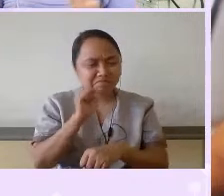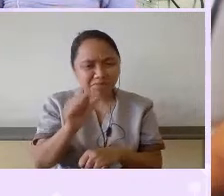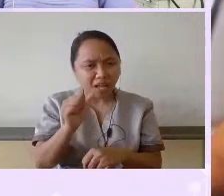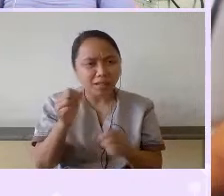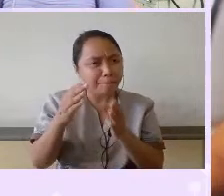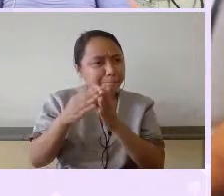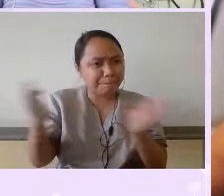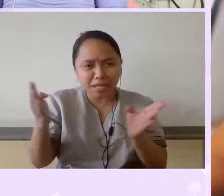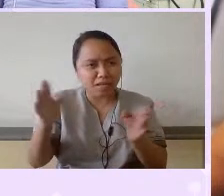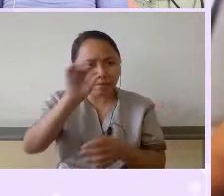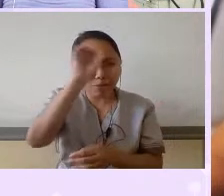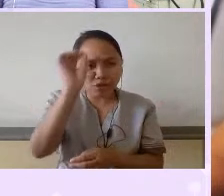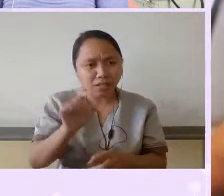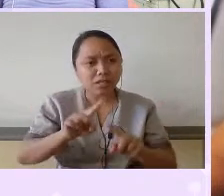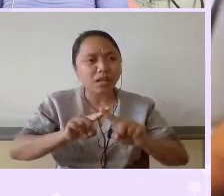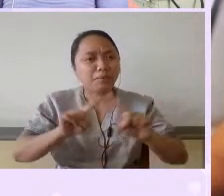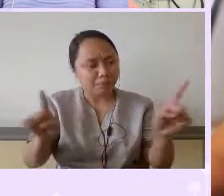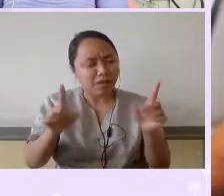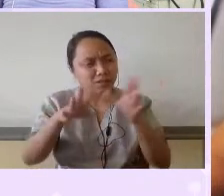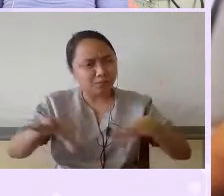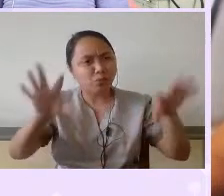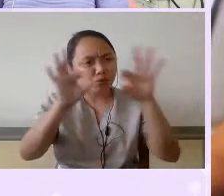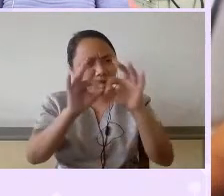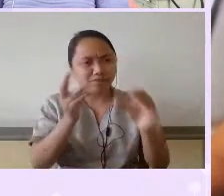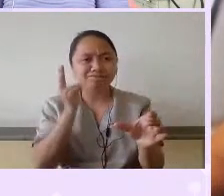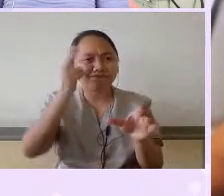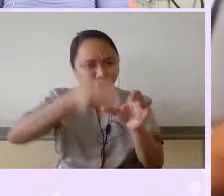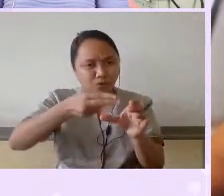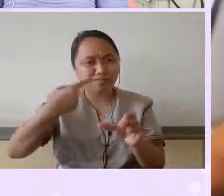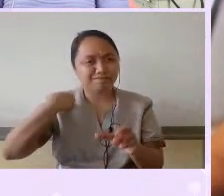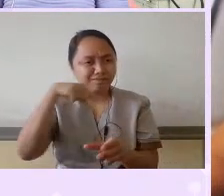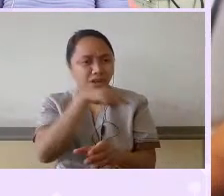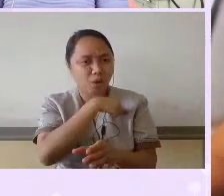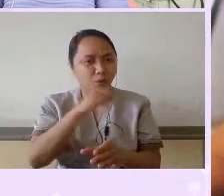nandito, nagdo-dominate ang ating mga kababaihan.